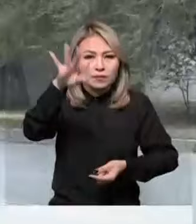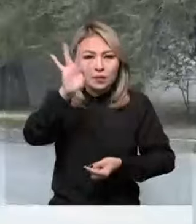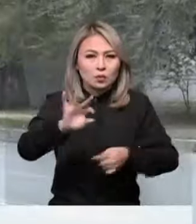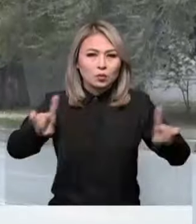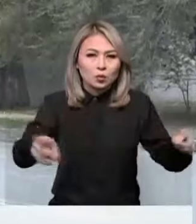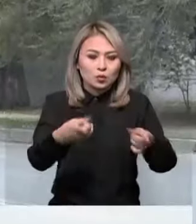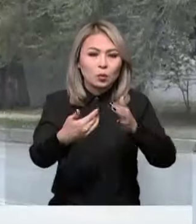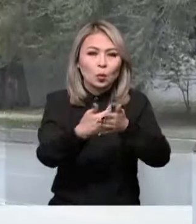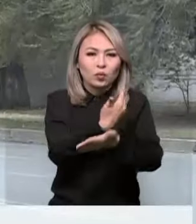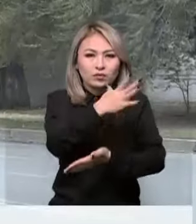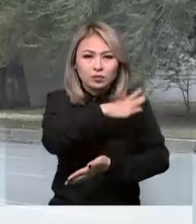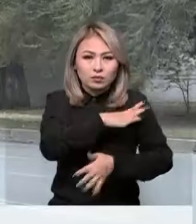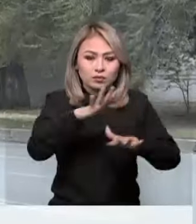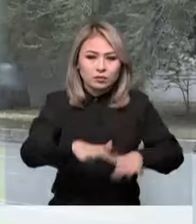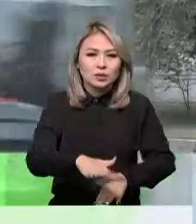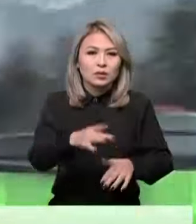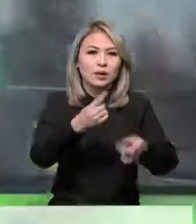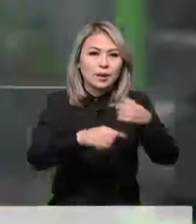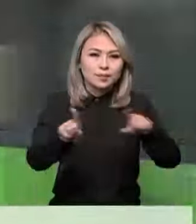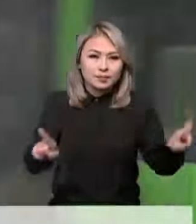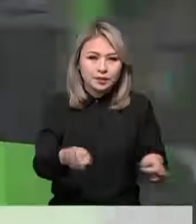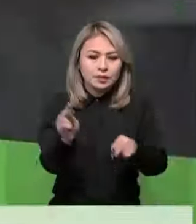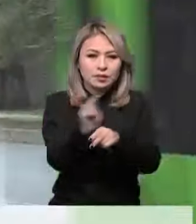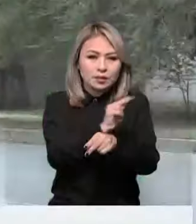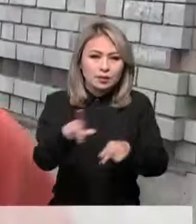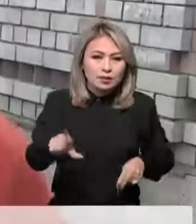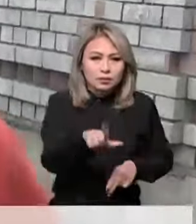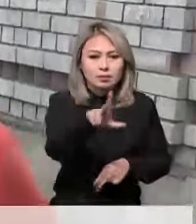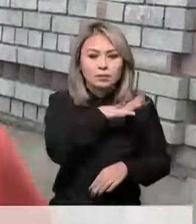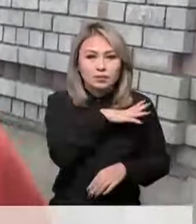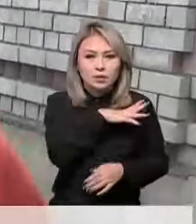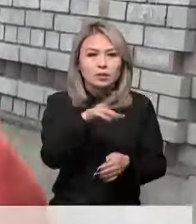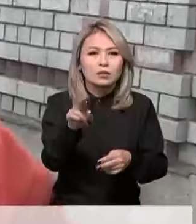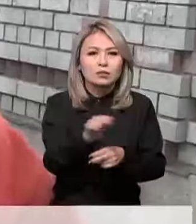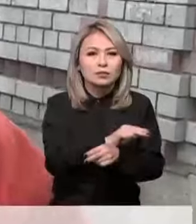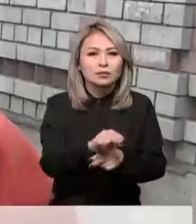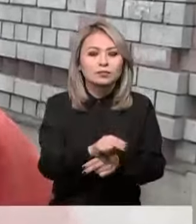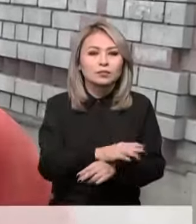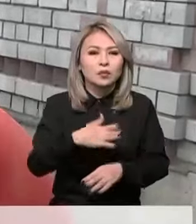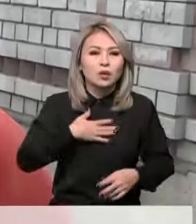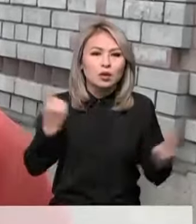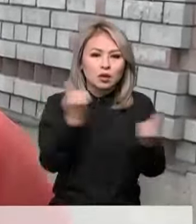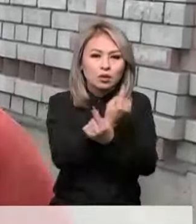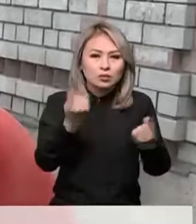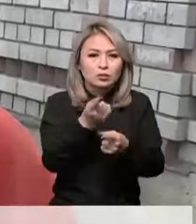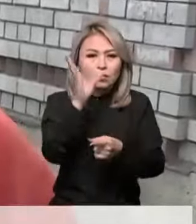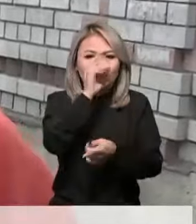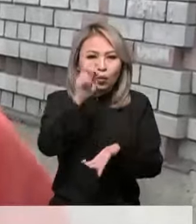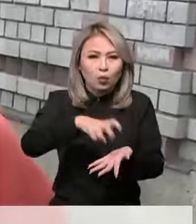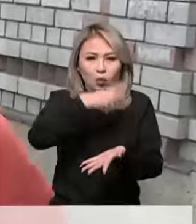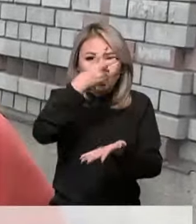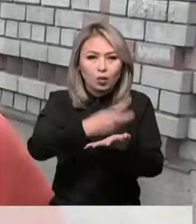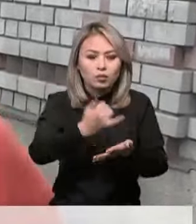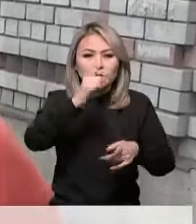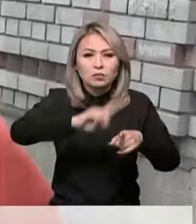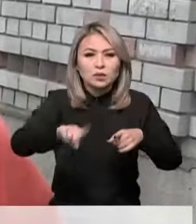жаңарды. Қоғамдық көліктің жұмысы жанданып, жолдар жөнделді. Қазір біз үлкен адам, біз былай жолдан өтіп сүрініп жүретінбіз. Қазір турада